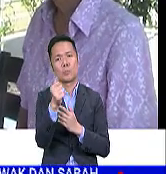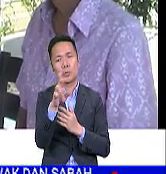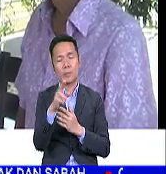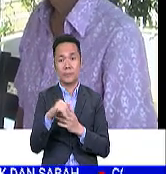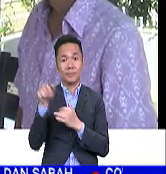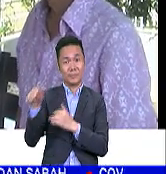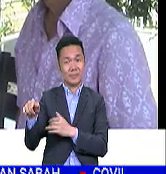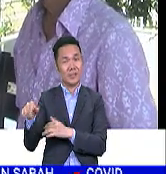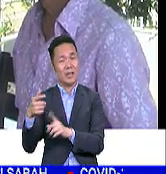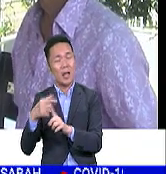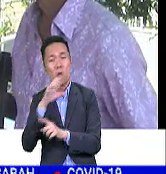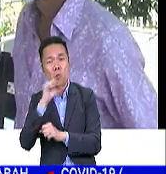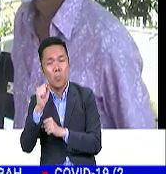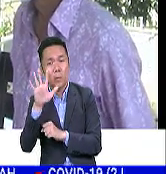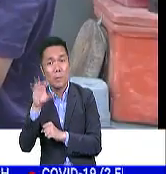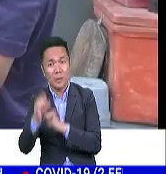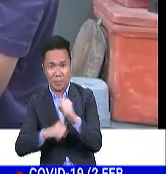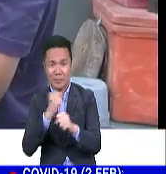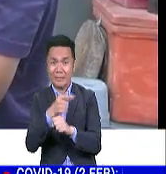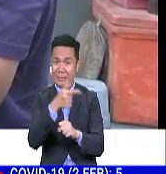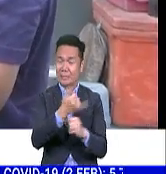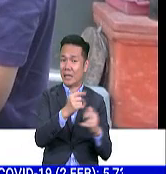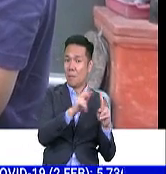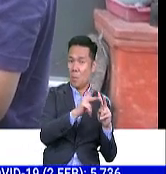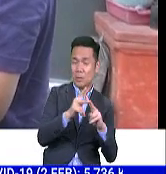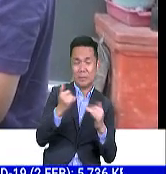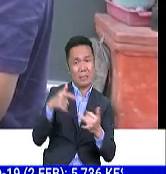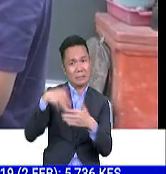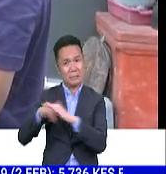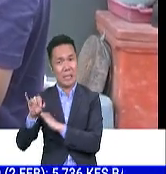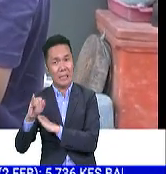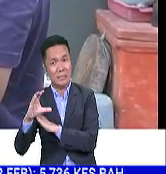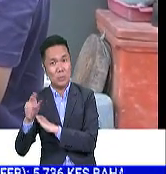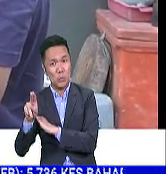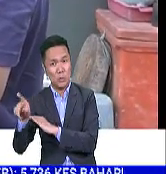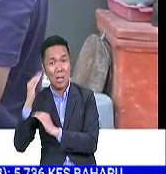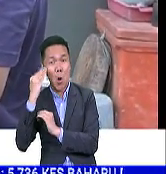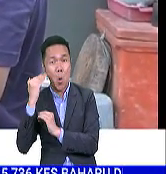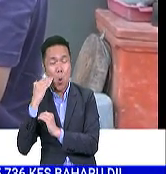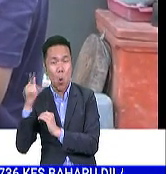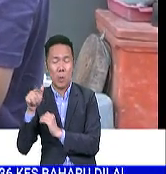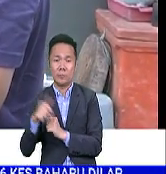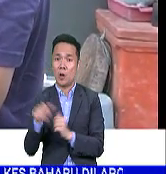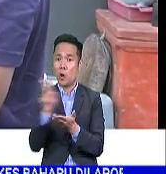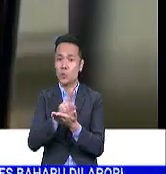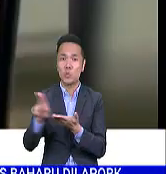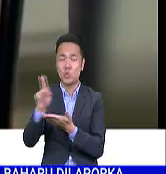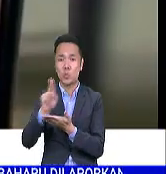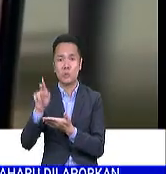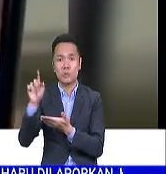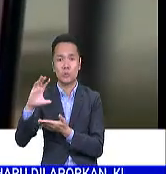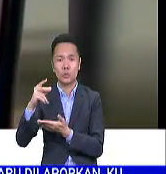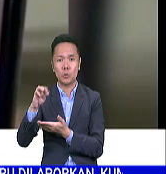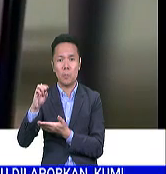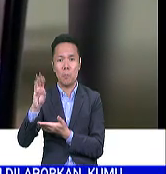tahun berasal dari kampung Batu Balai Jerantut itu kini berada di unit rawat terapi ICU Hospital Universiti Kebangsaan